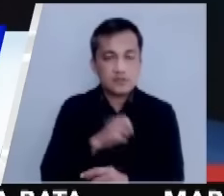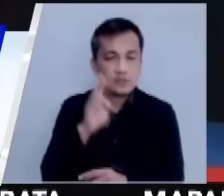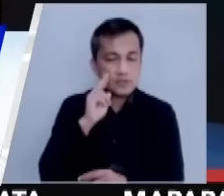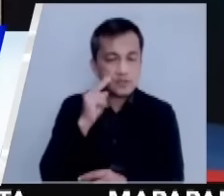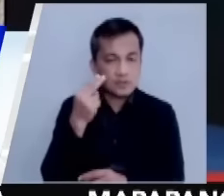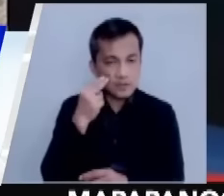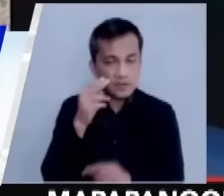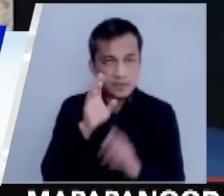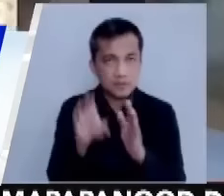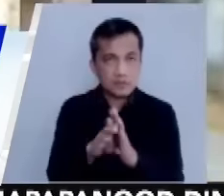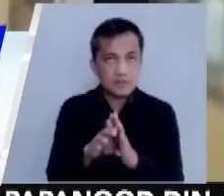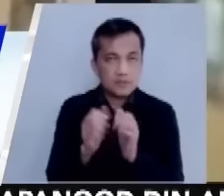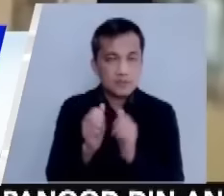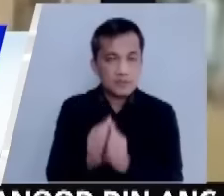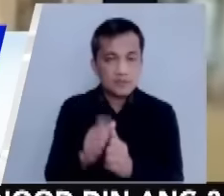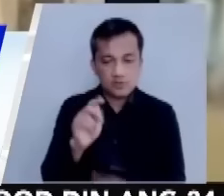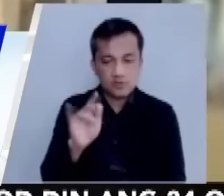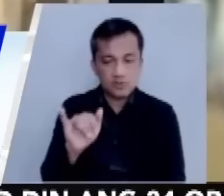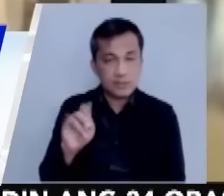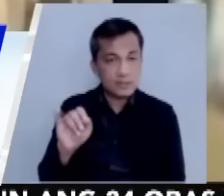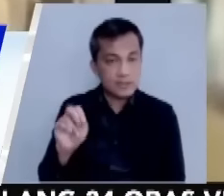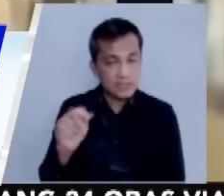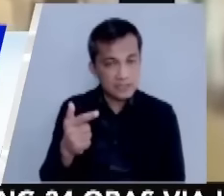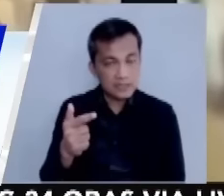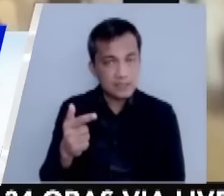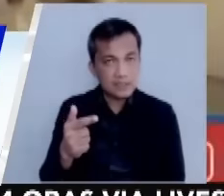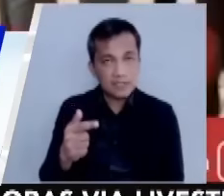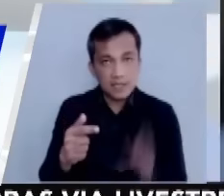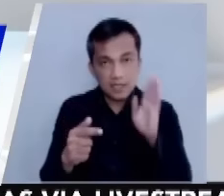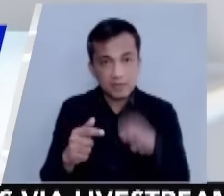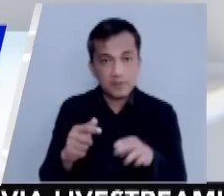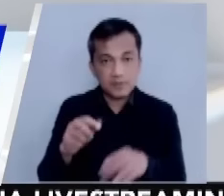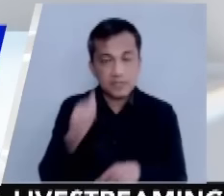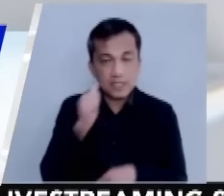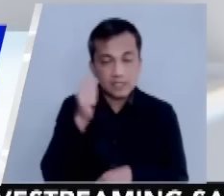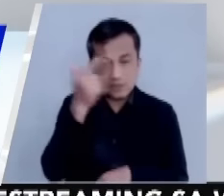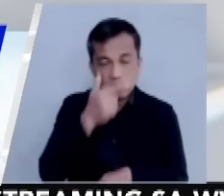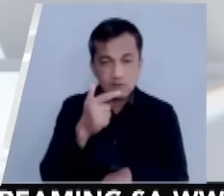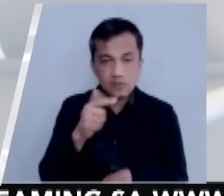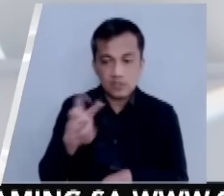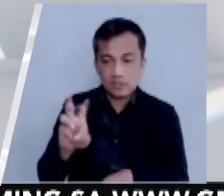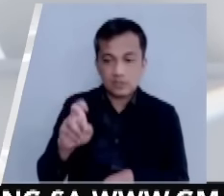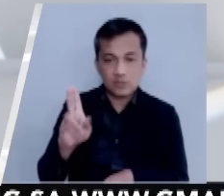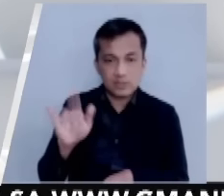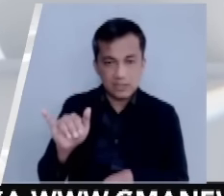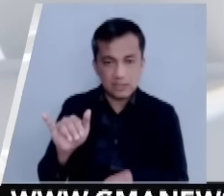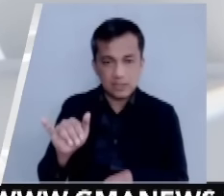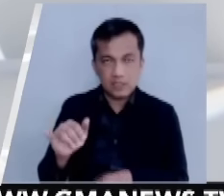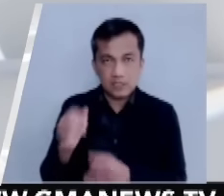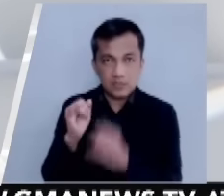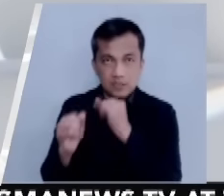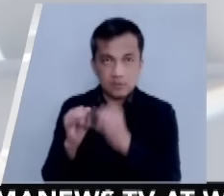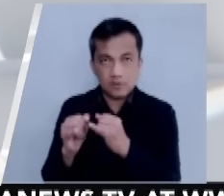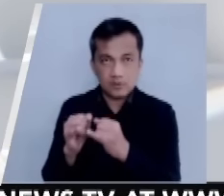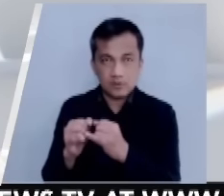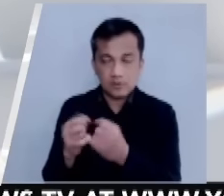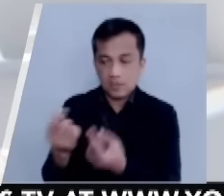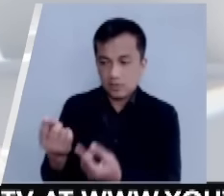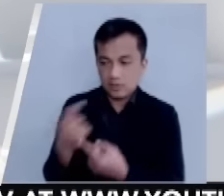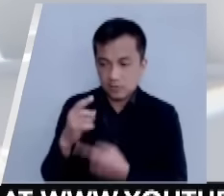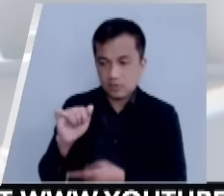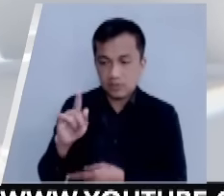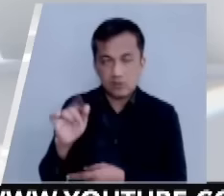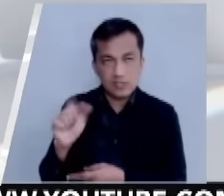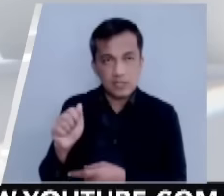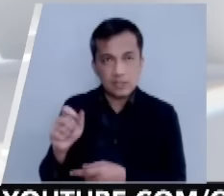niya kasama si Tony Yang at kapatid ni Alice Goh na si Wesley Goh. Nang kuhanan ng pahayag, ang sagot lang ni Acorda sa isang text message ay